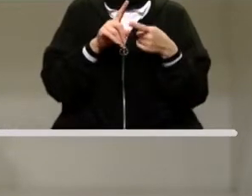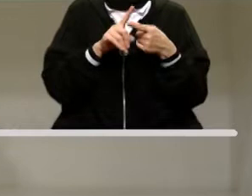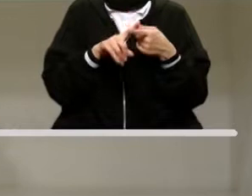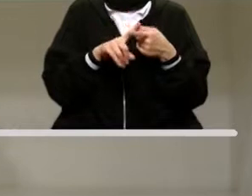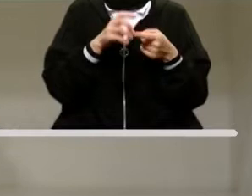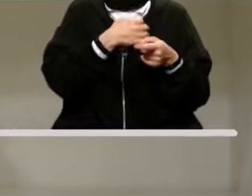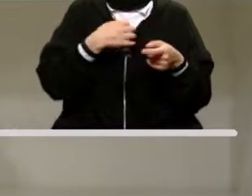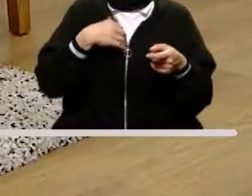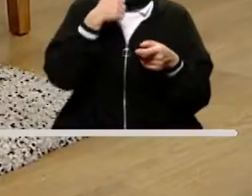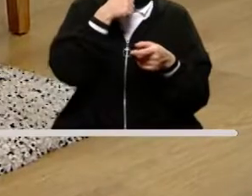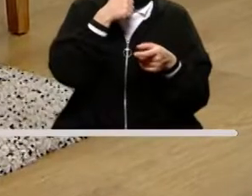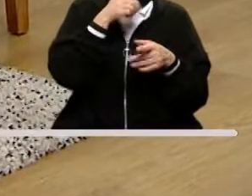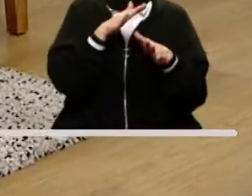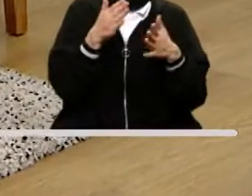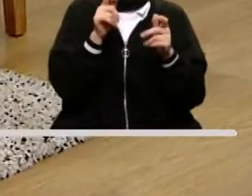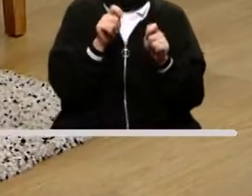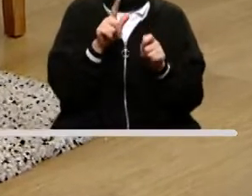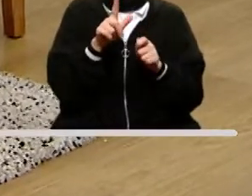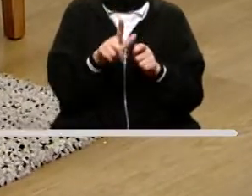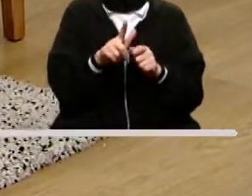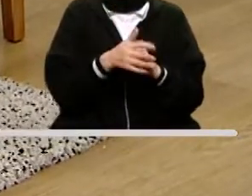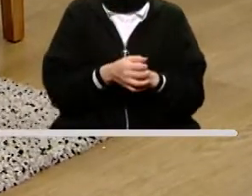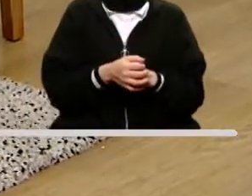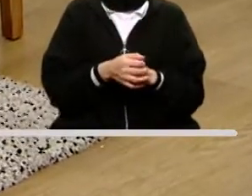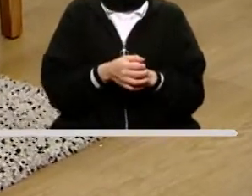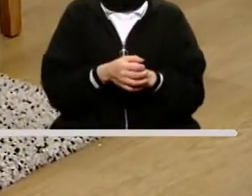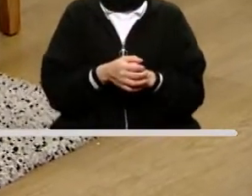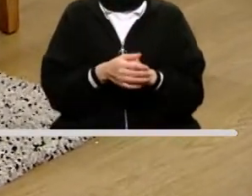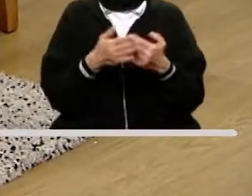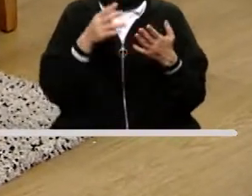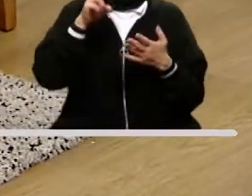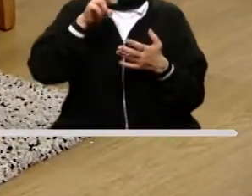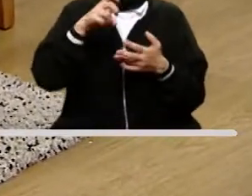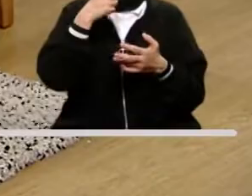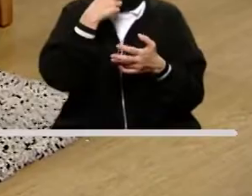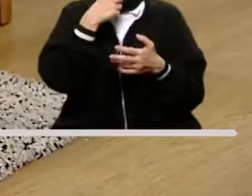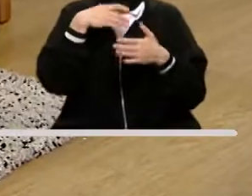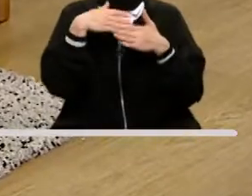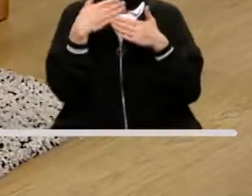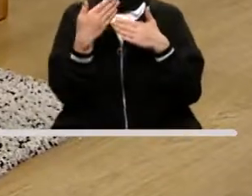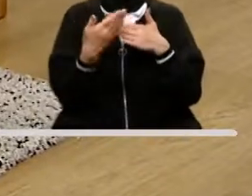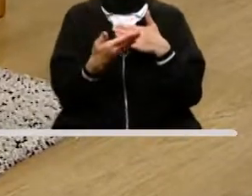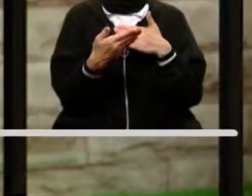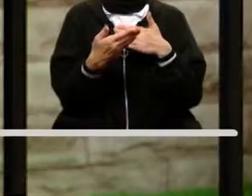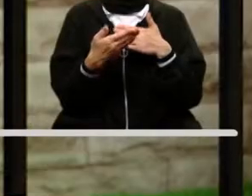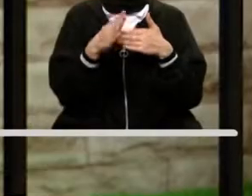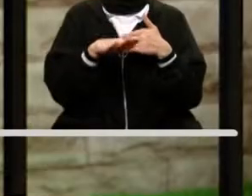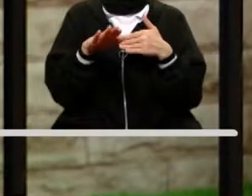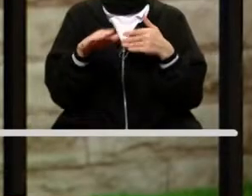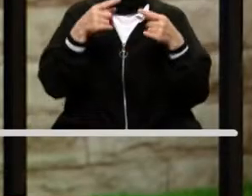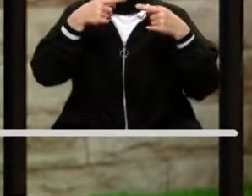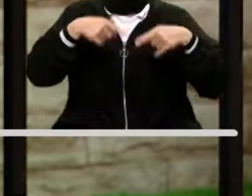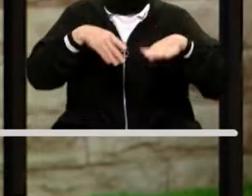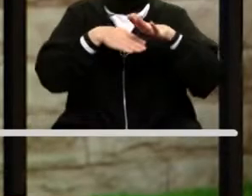Evet, maalesef bu bizim iç yaramız. Yani dediğiniz gibi 8 yılın sonunda bir çocuk sınava giriyor, üniversiteyi kazanıyor. Ya